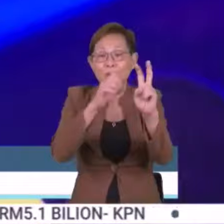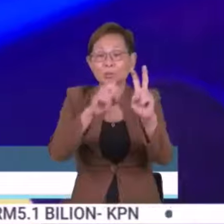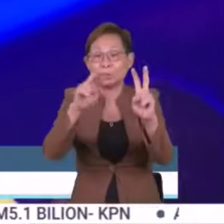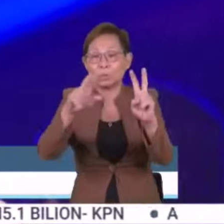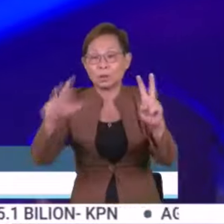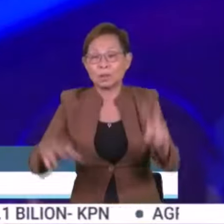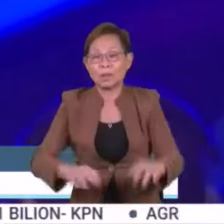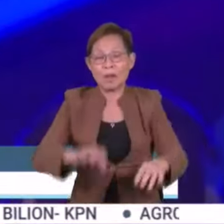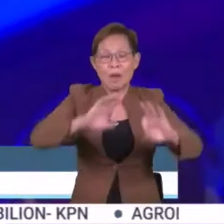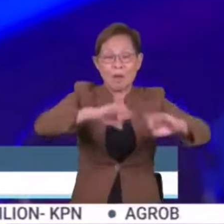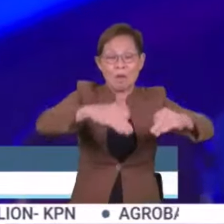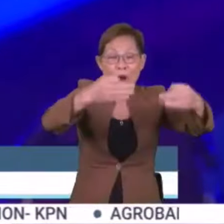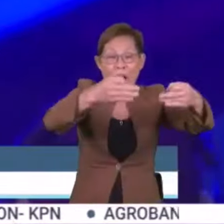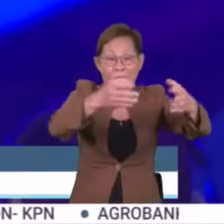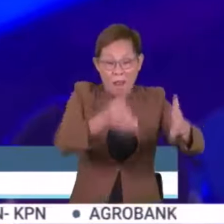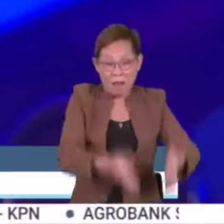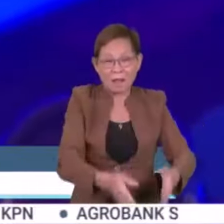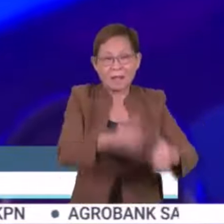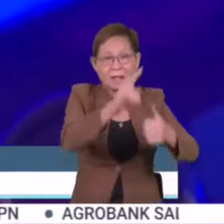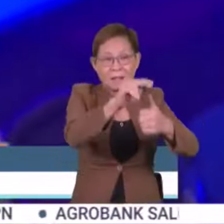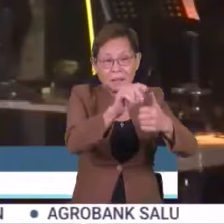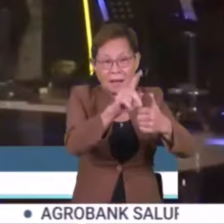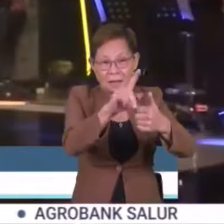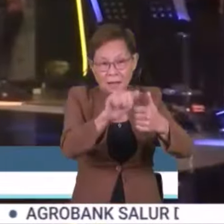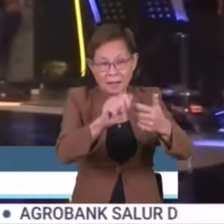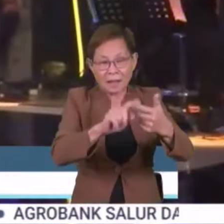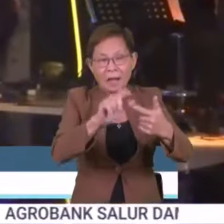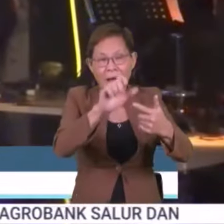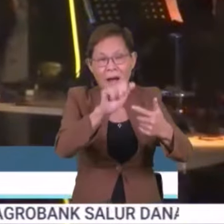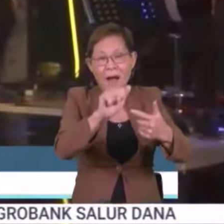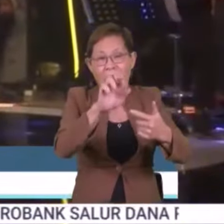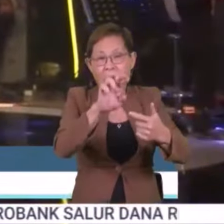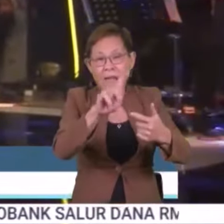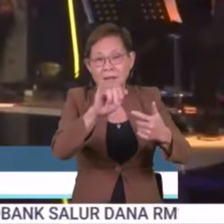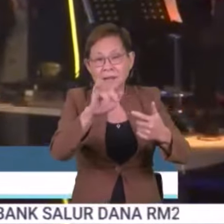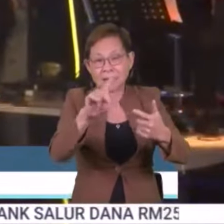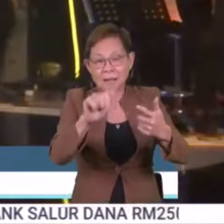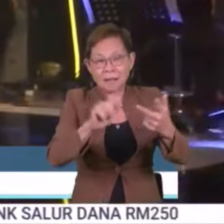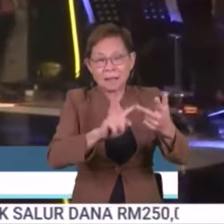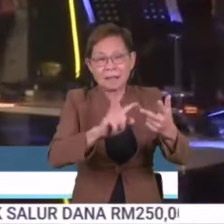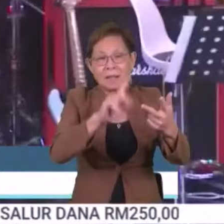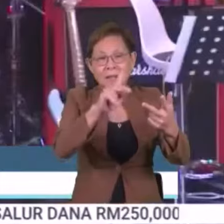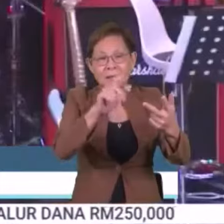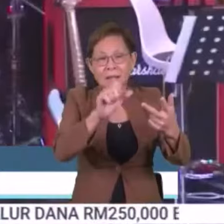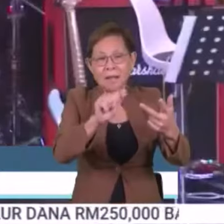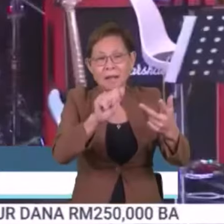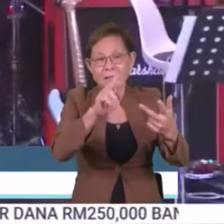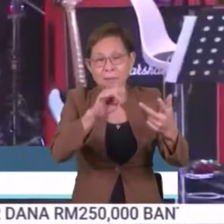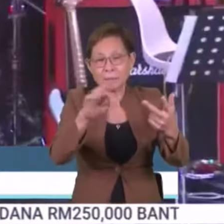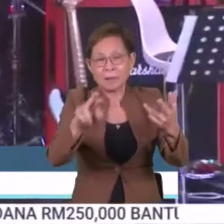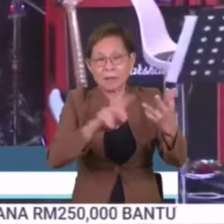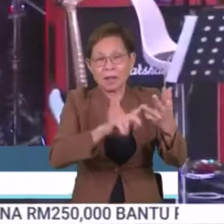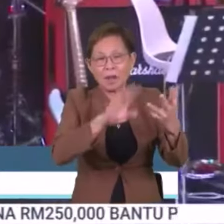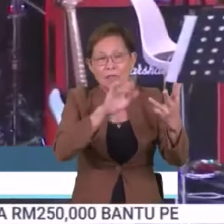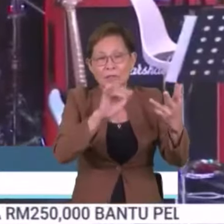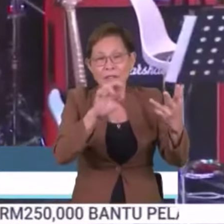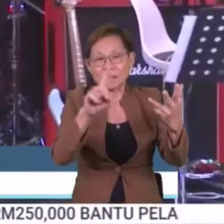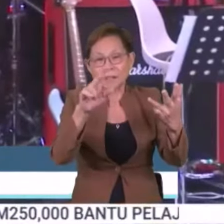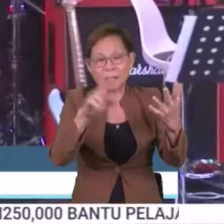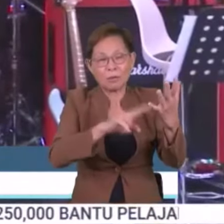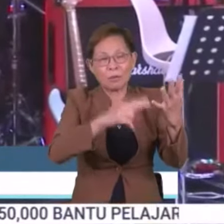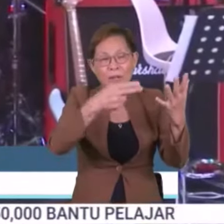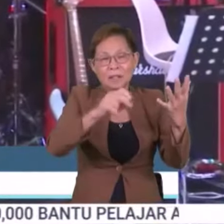finalis tersebut adalah Nadia Mohamad Rozi Atika Mohamad yusof Kasmir Firdaus azahan hisham